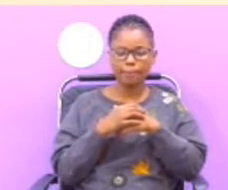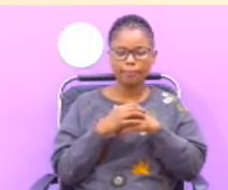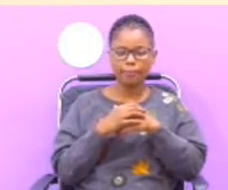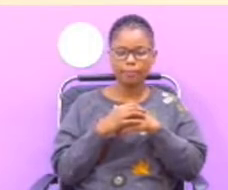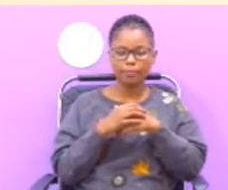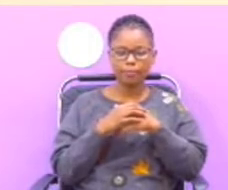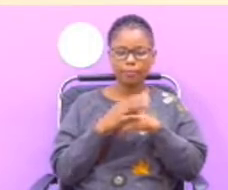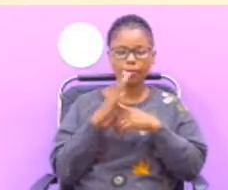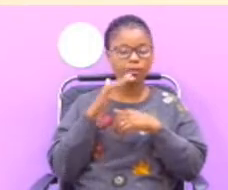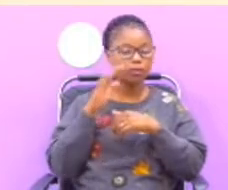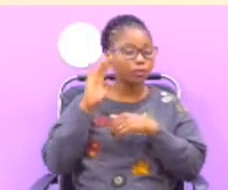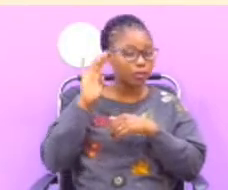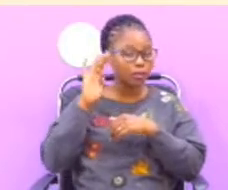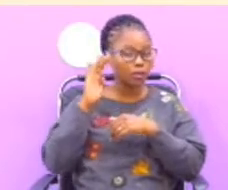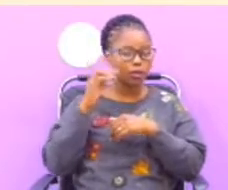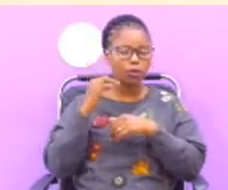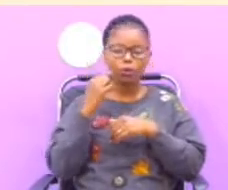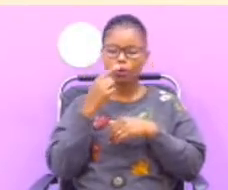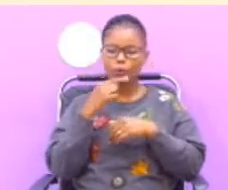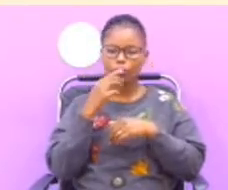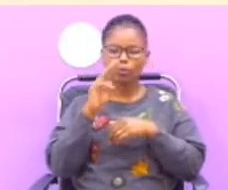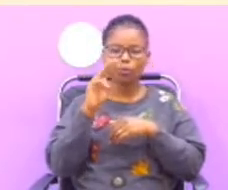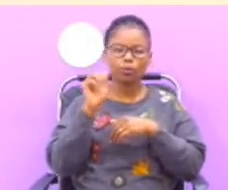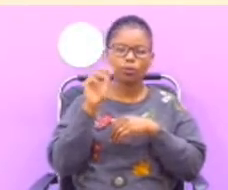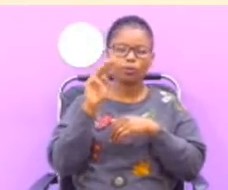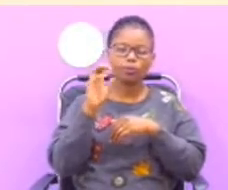odikiririe amo siario